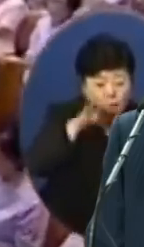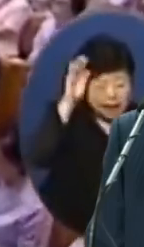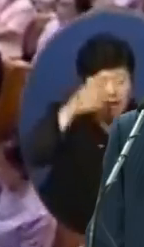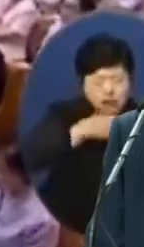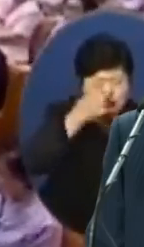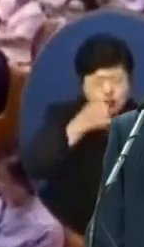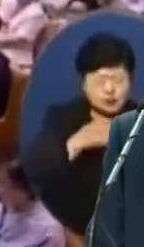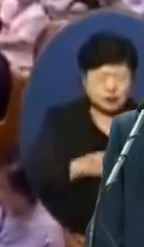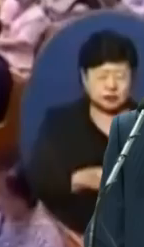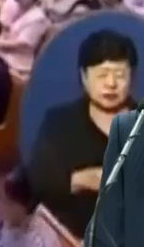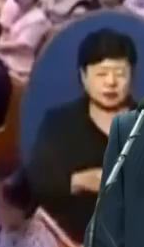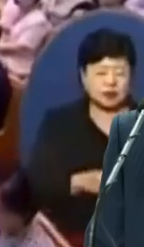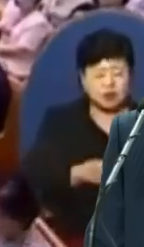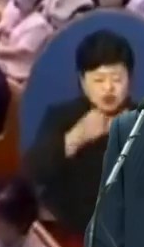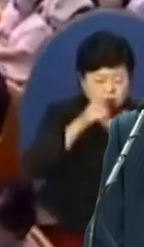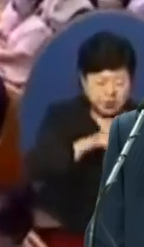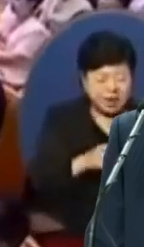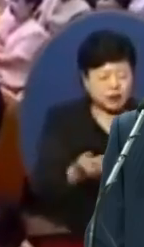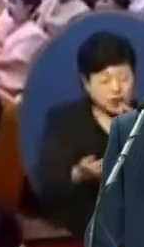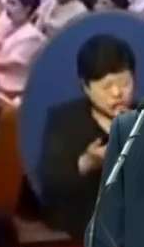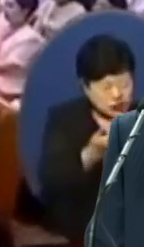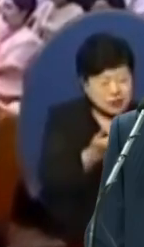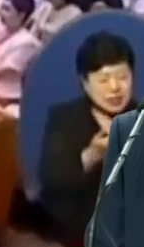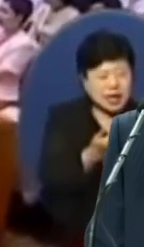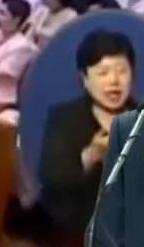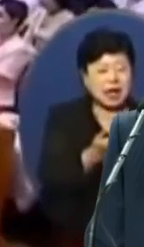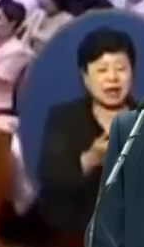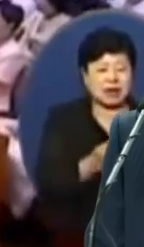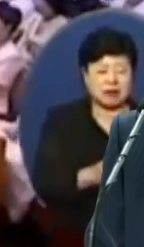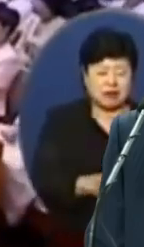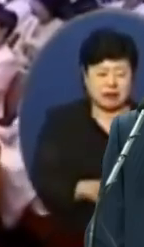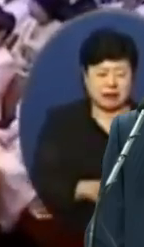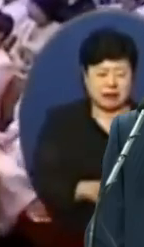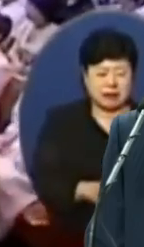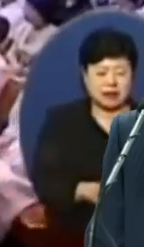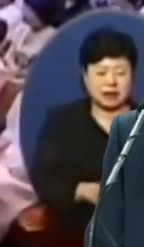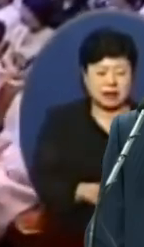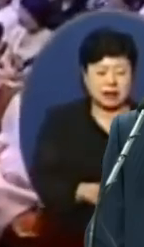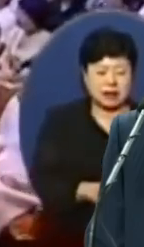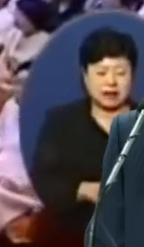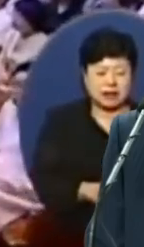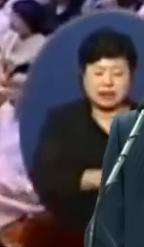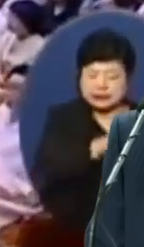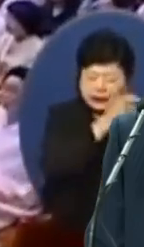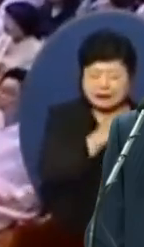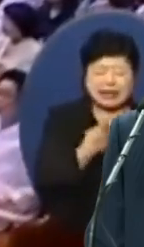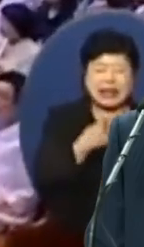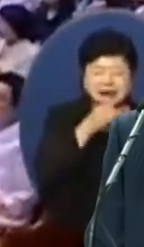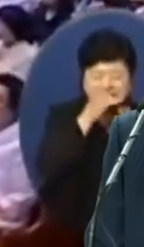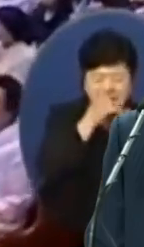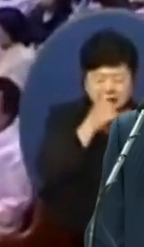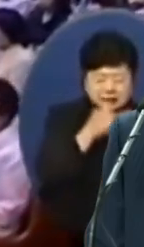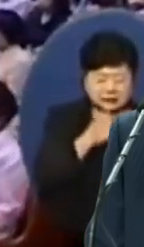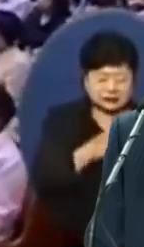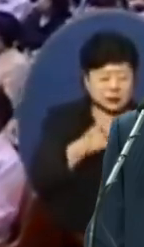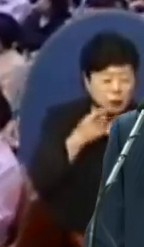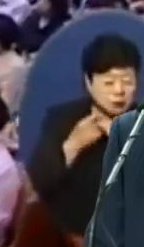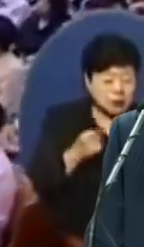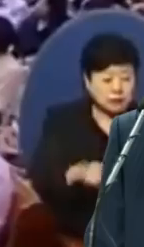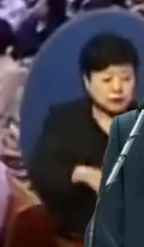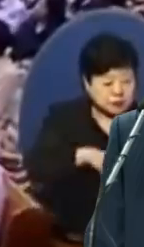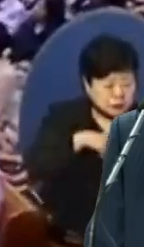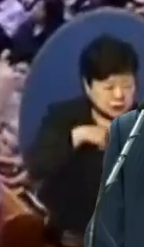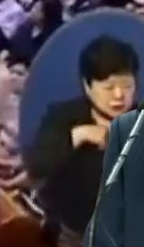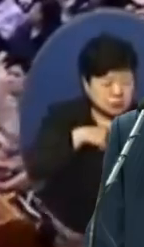난 다음에 아따 그 꿈대로 이루어진다고 야단법석을 하다가 낭패한테 하는 사람 나 많이 보았습니다. 그런데 나는